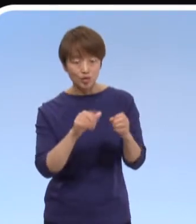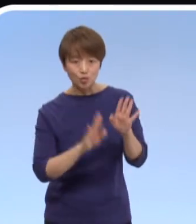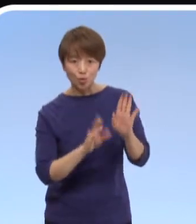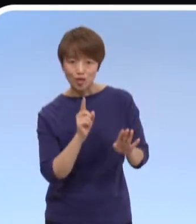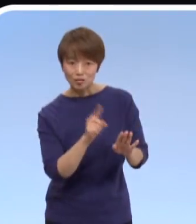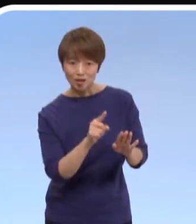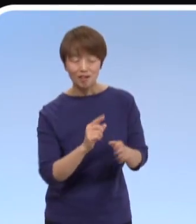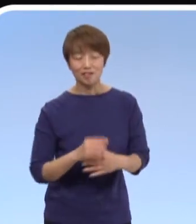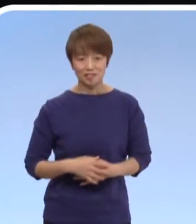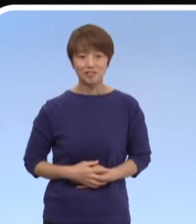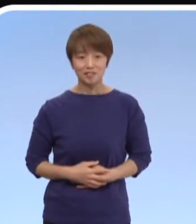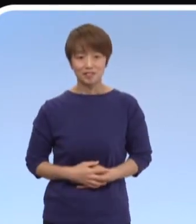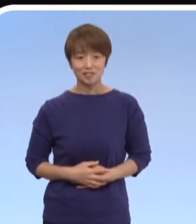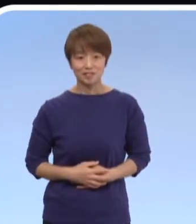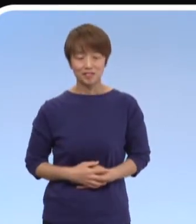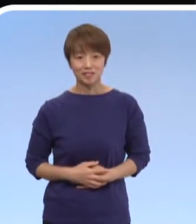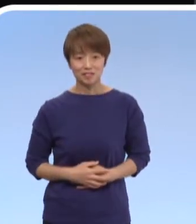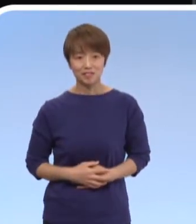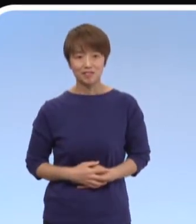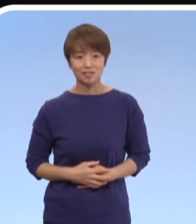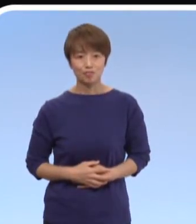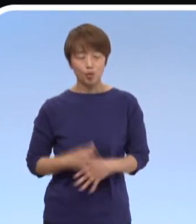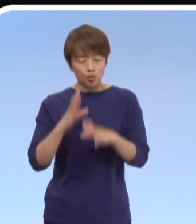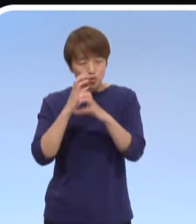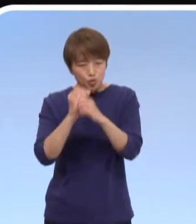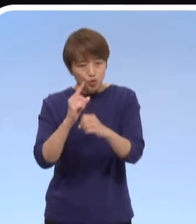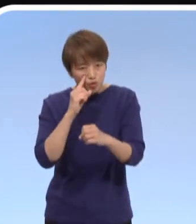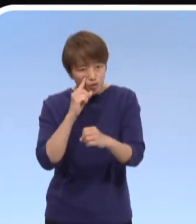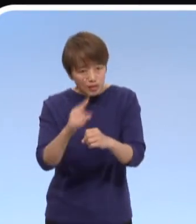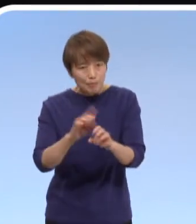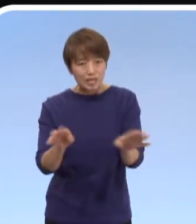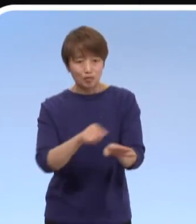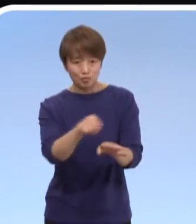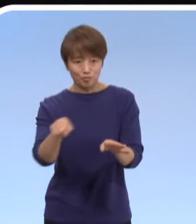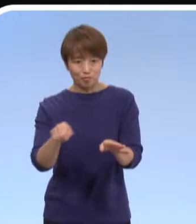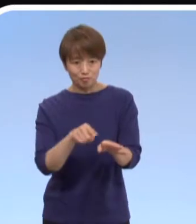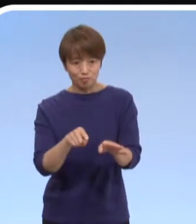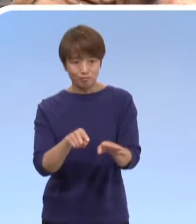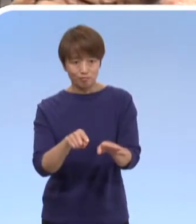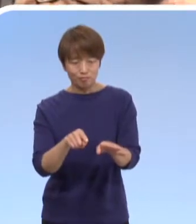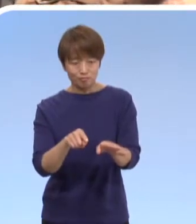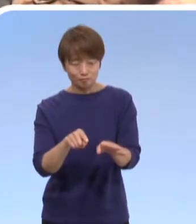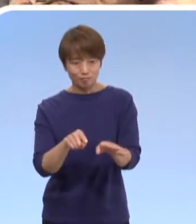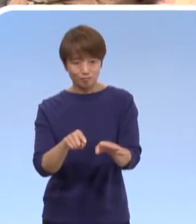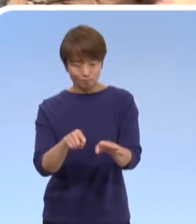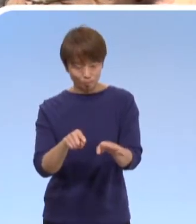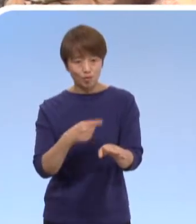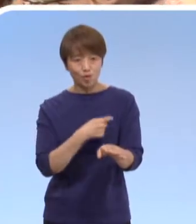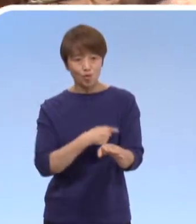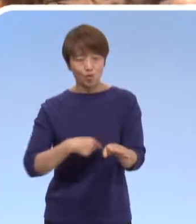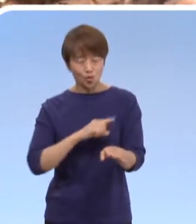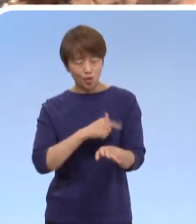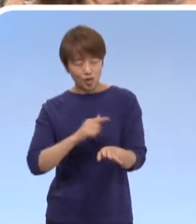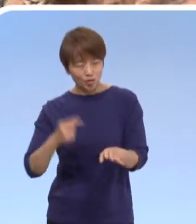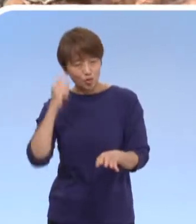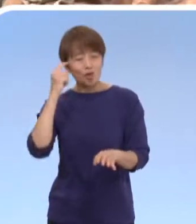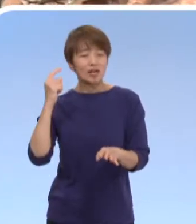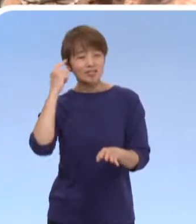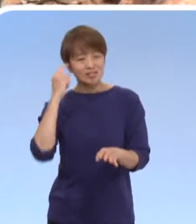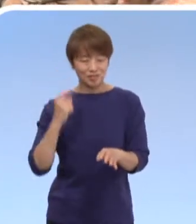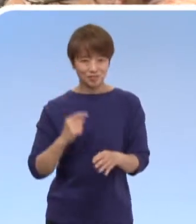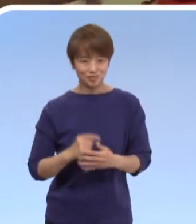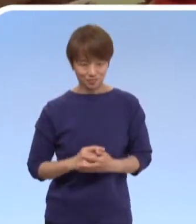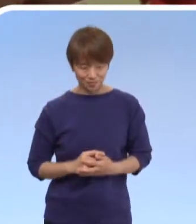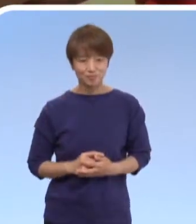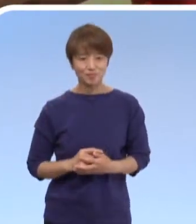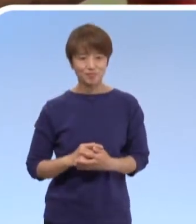見て どういった様子なんですかね。 ものすごい集中しますね。心の中が大人以上に動い